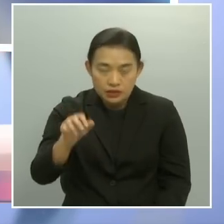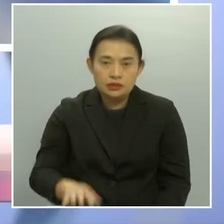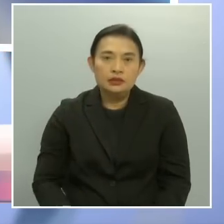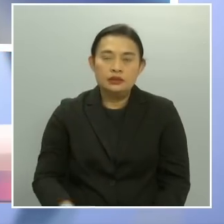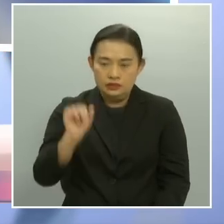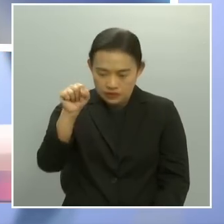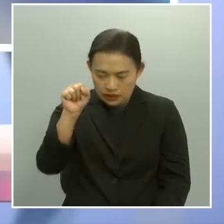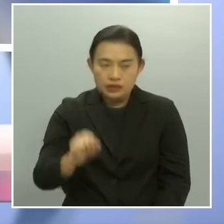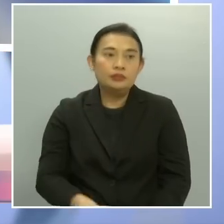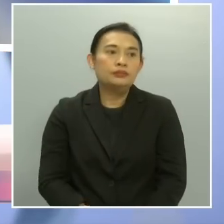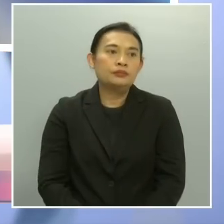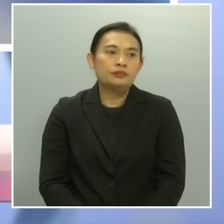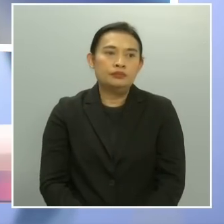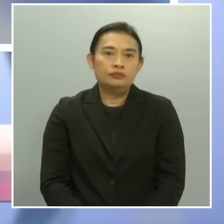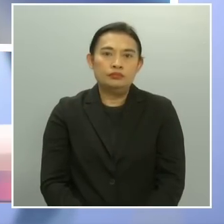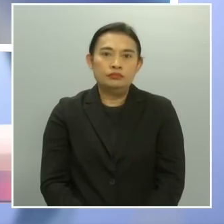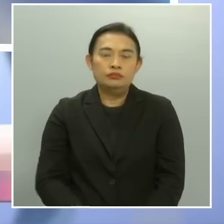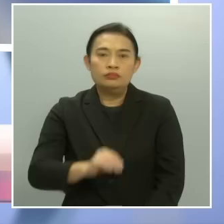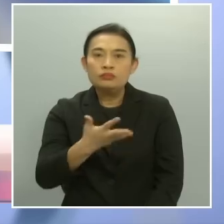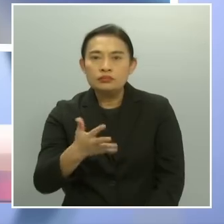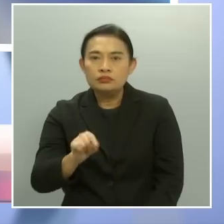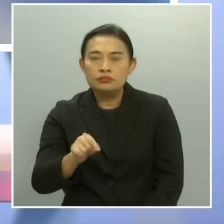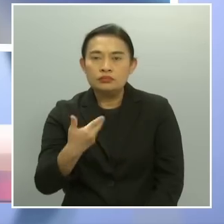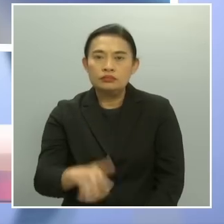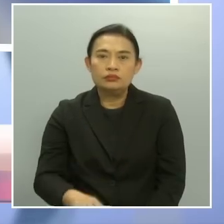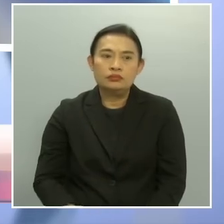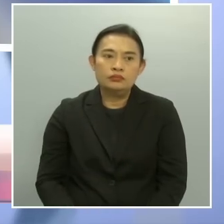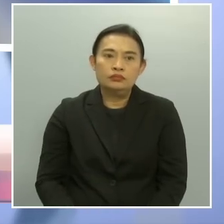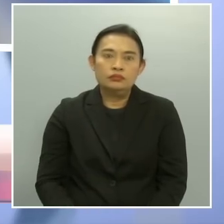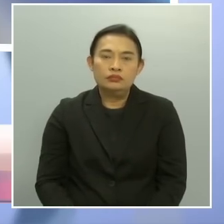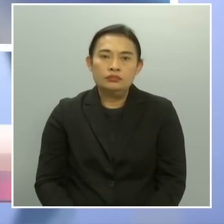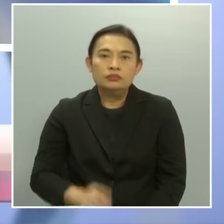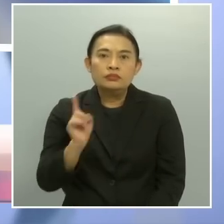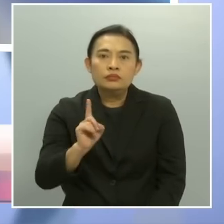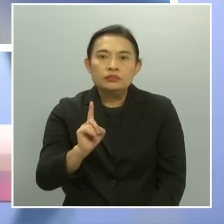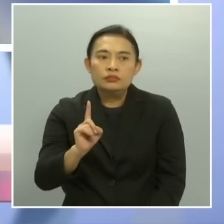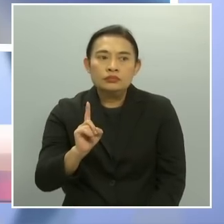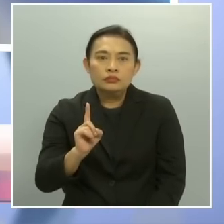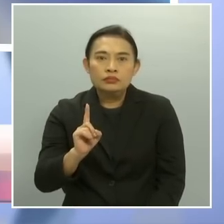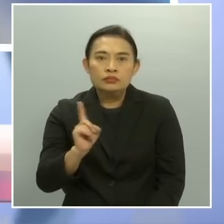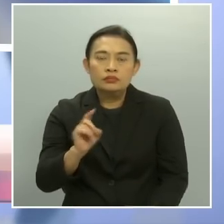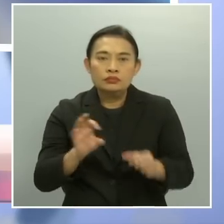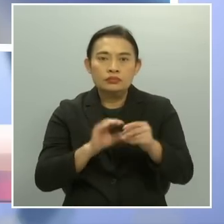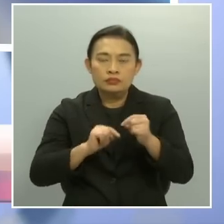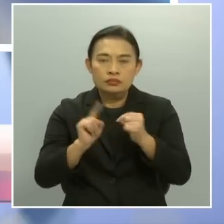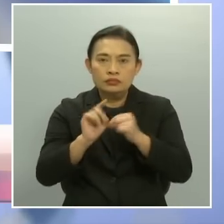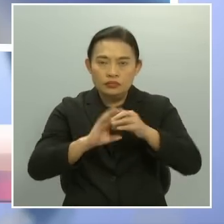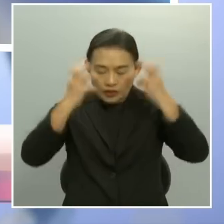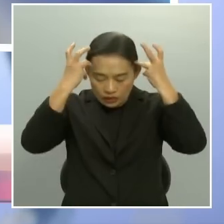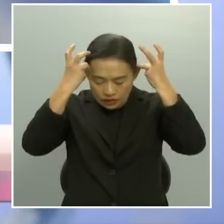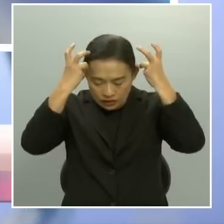ช่ค่ะไม่ได้มีอะไรในนั้นแต่ว่าเขาเกิดสภาวะที ่เครียด จัด แล้วไม่ได้นอน